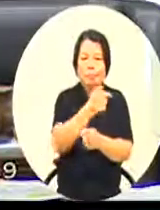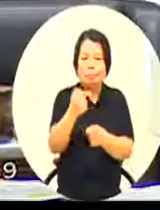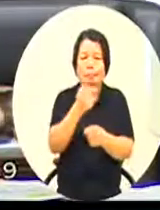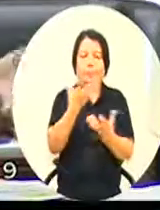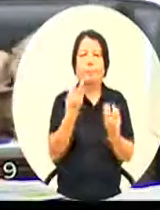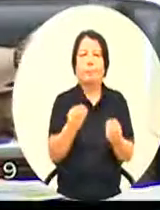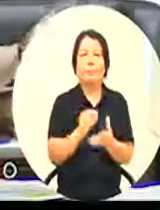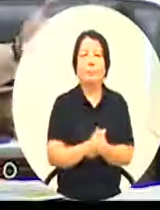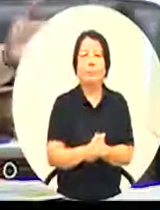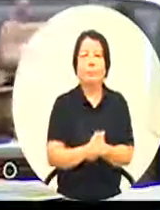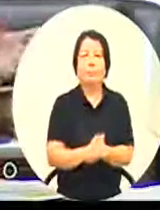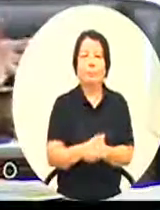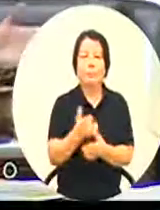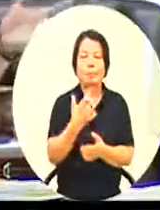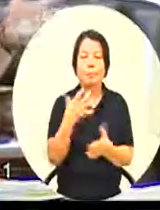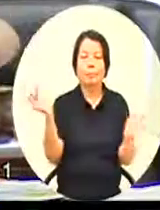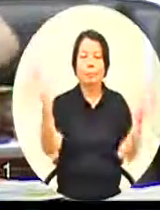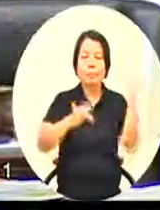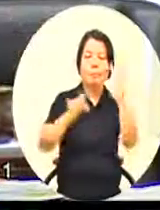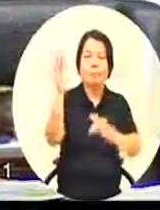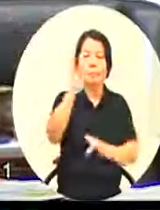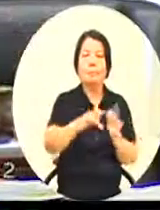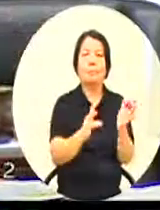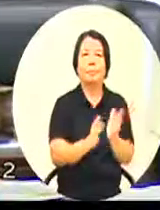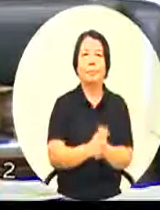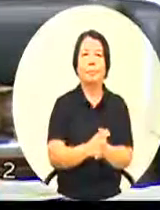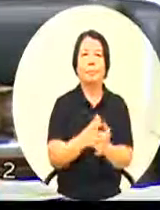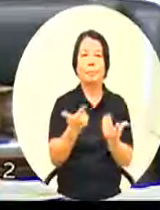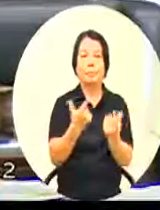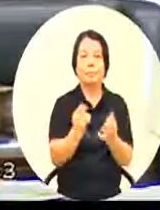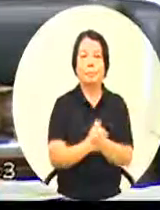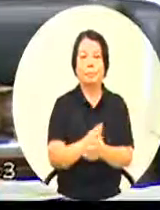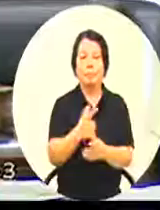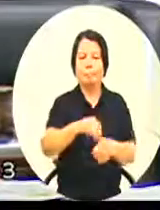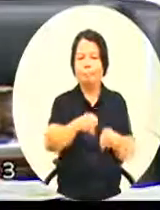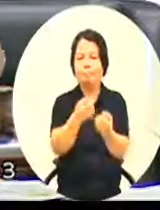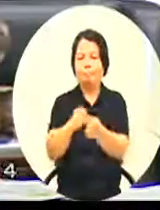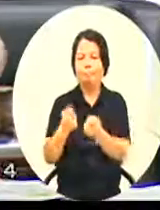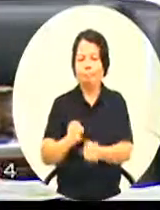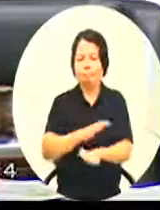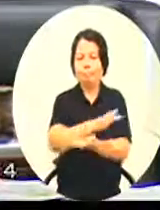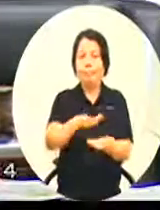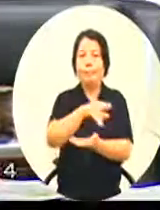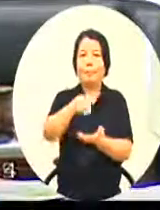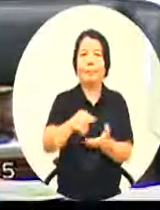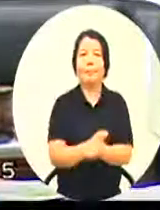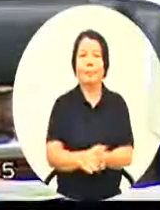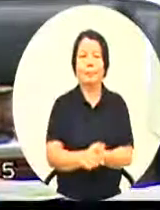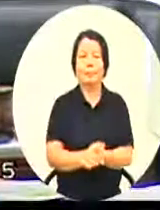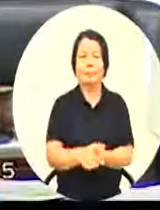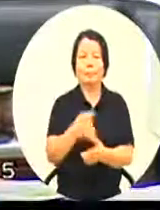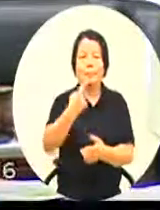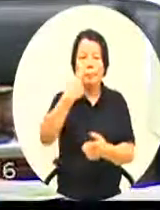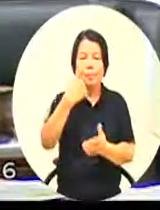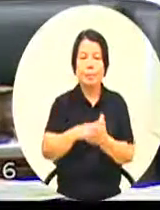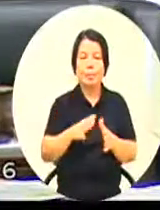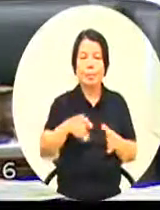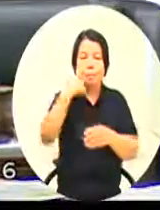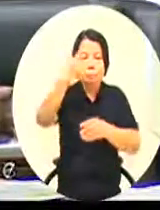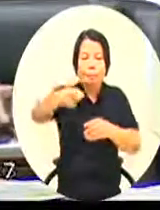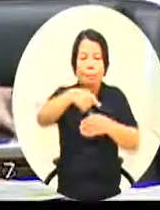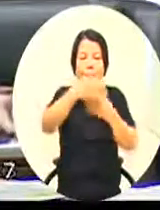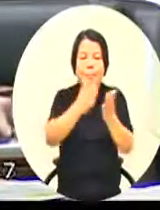现在树倒了倒，然后整个都残乱不堪了、啊。那等隔天要上课的时候，结